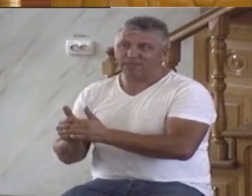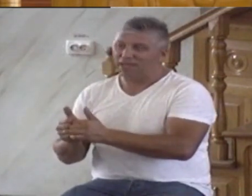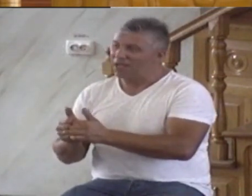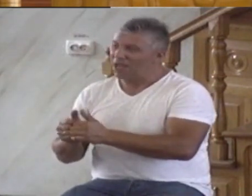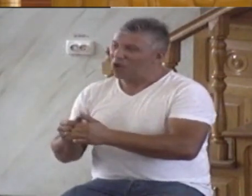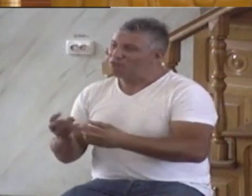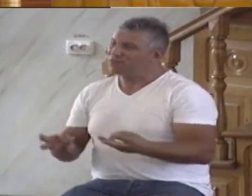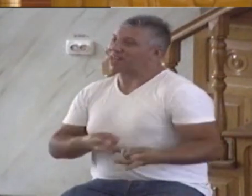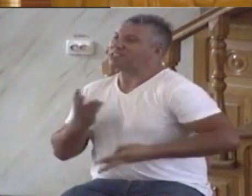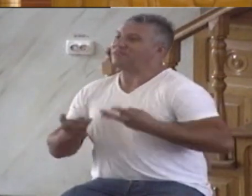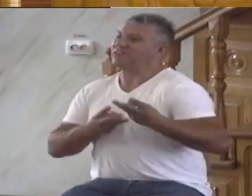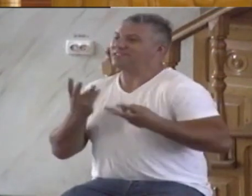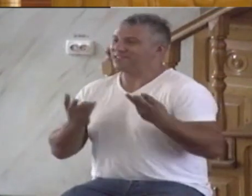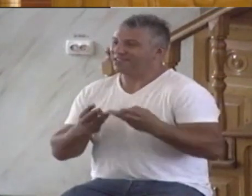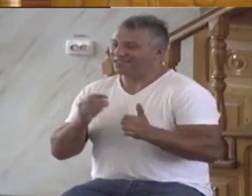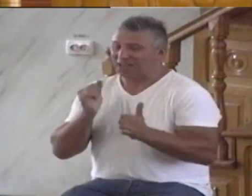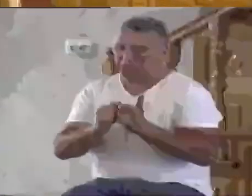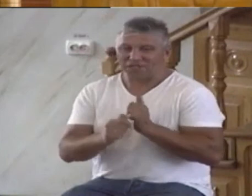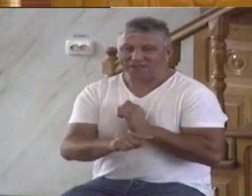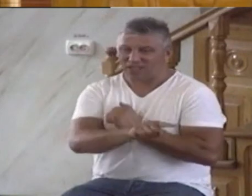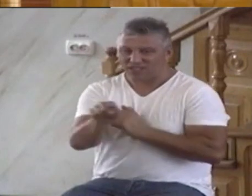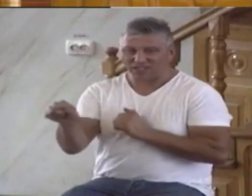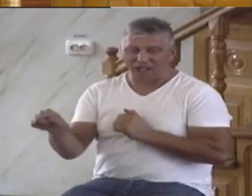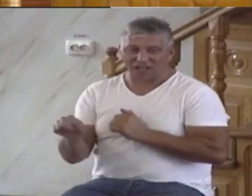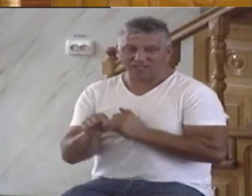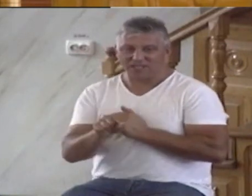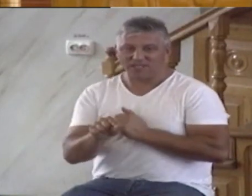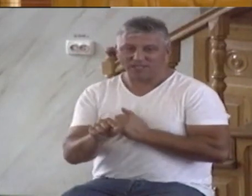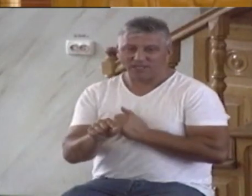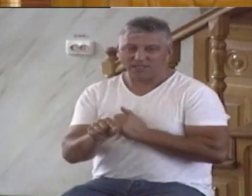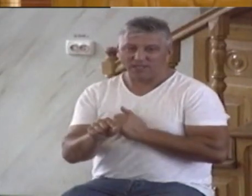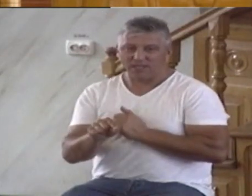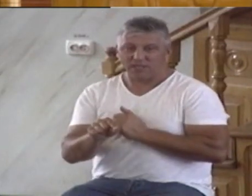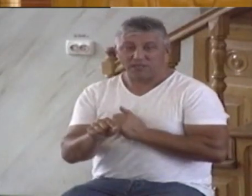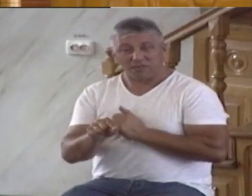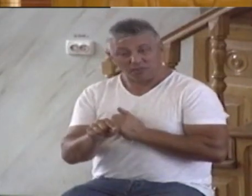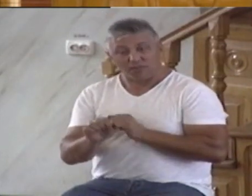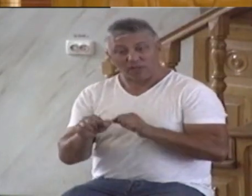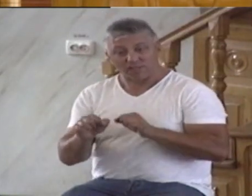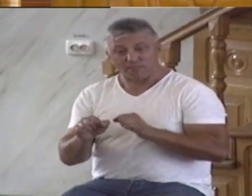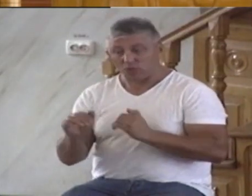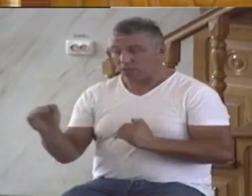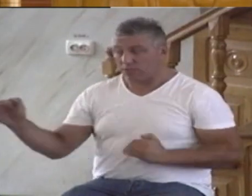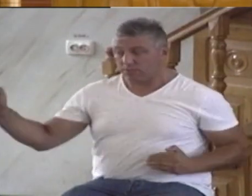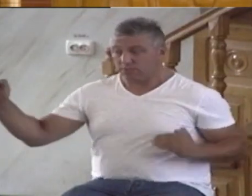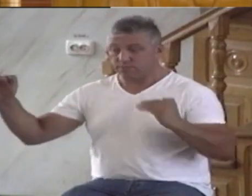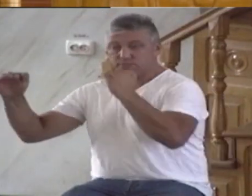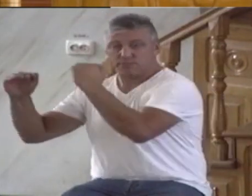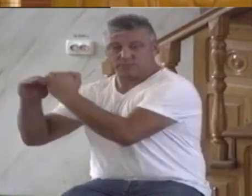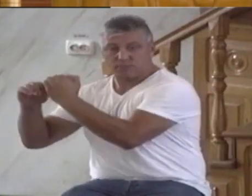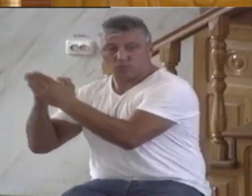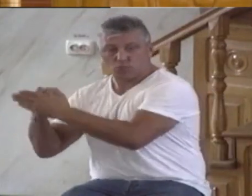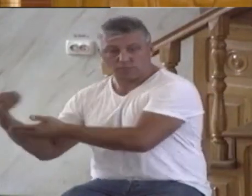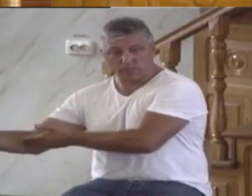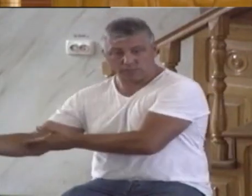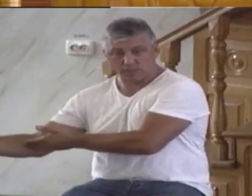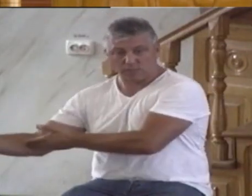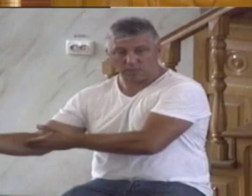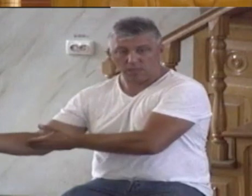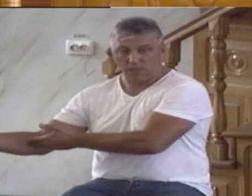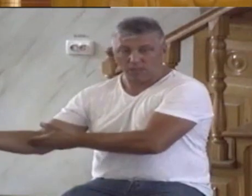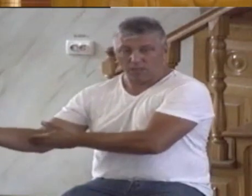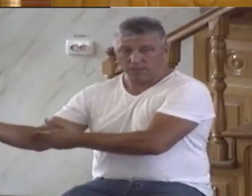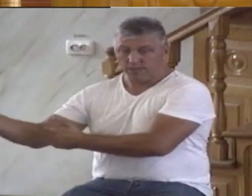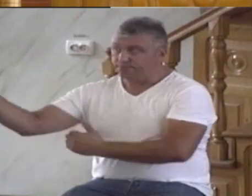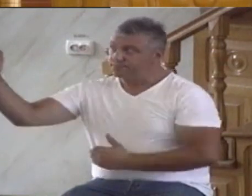быть верными, возможно, даже до подвига веры. Верными нашему Господу Иисусу